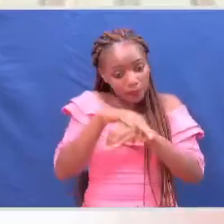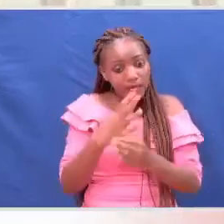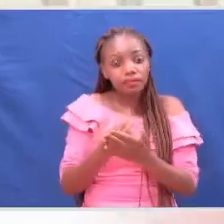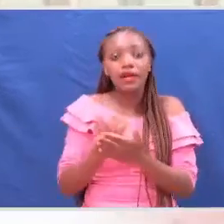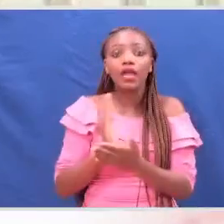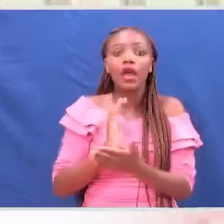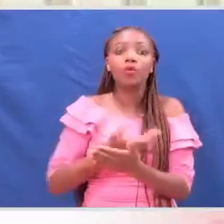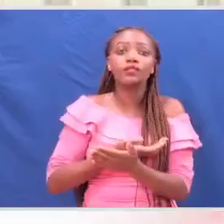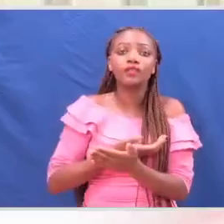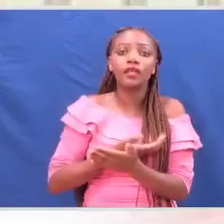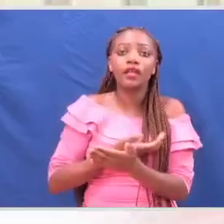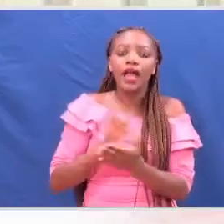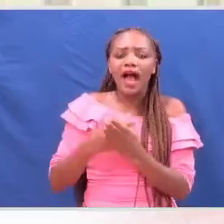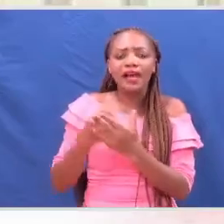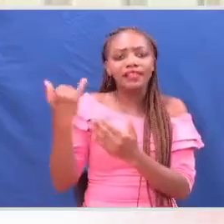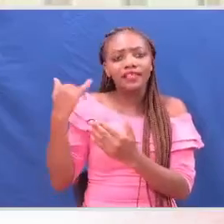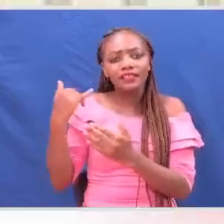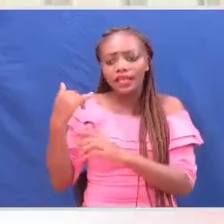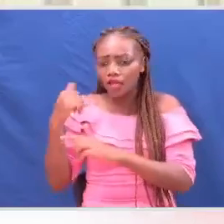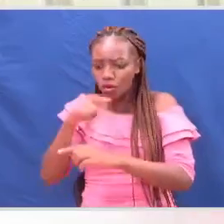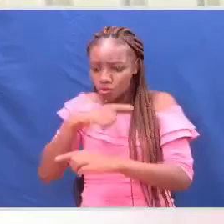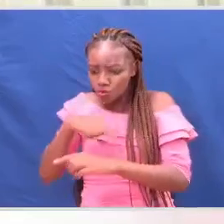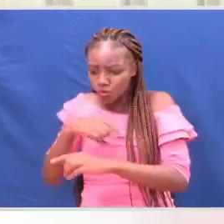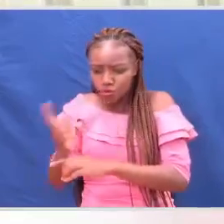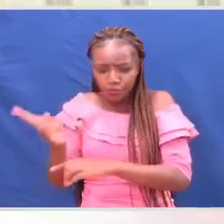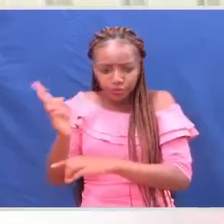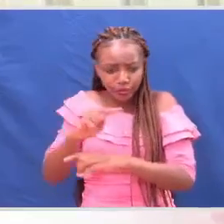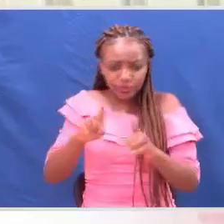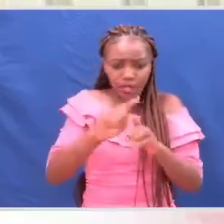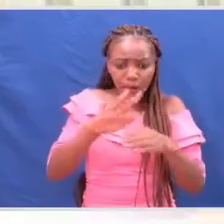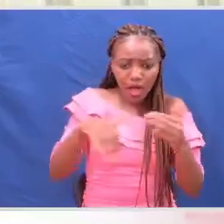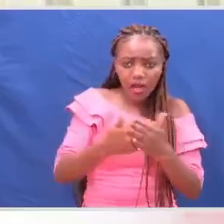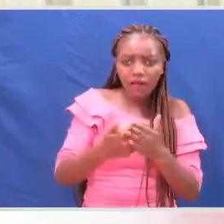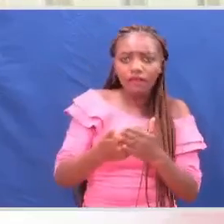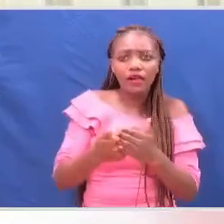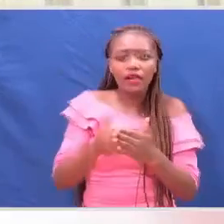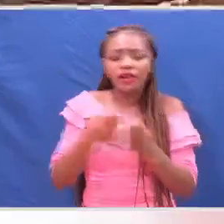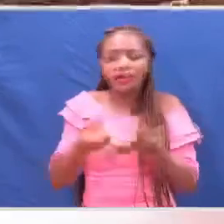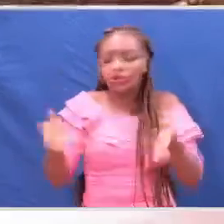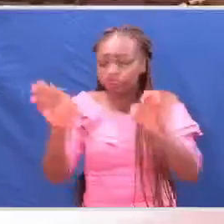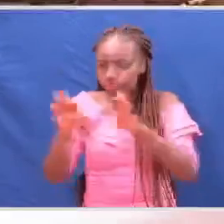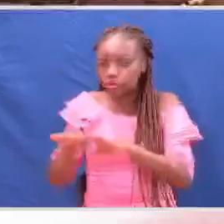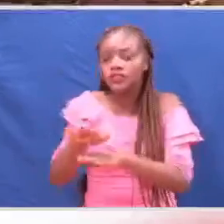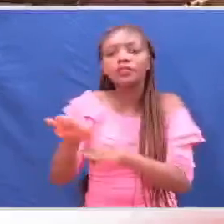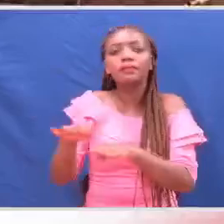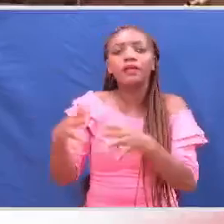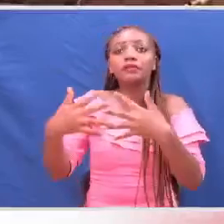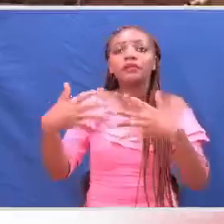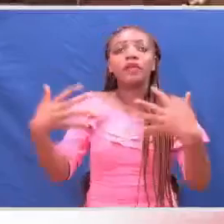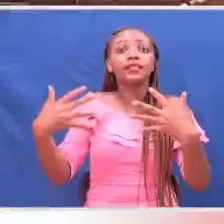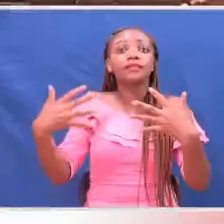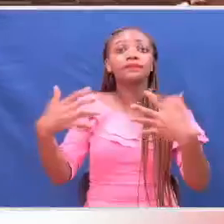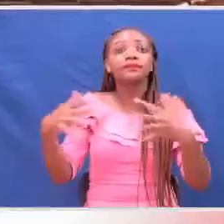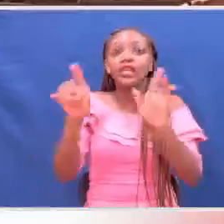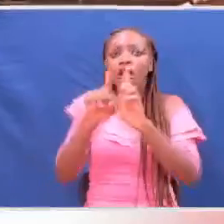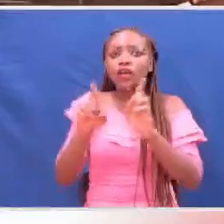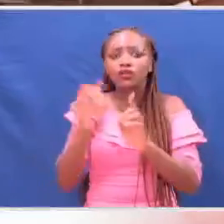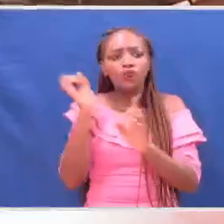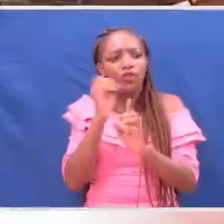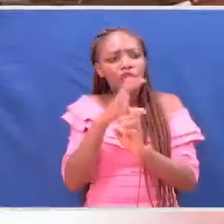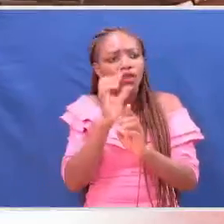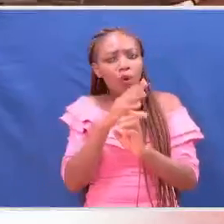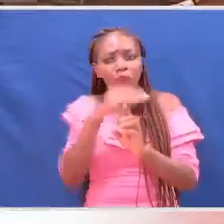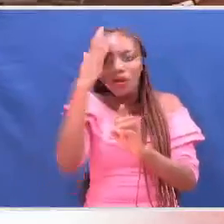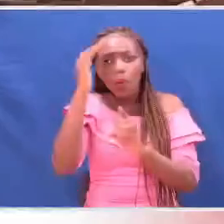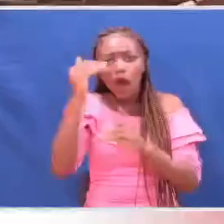tupatiwe. Sasa jana tulikuja na tukakuja hapa tukiwa wengi na tukafunga hii mlango. Wanalalamikia kile wanachosema ni